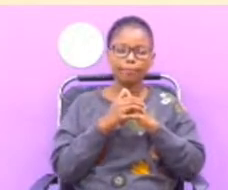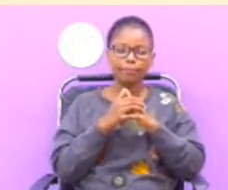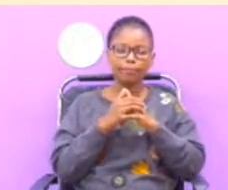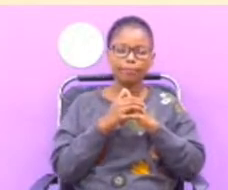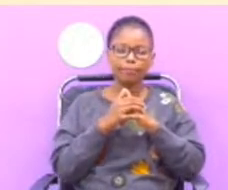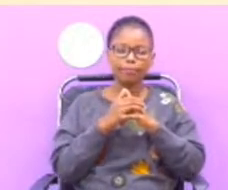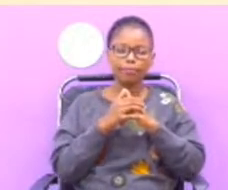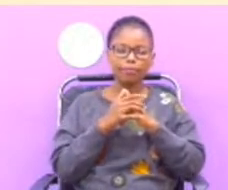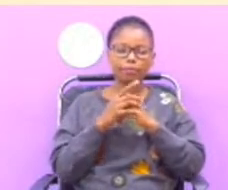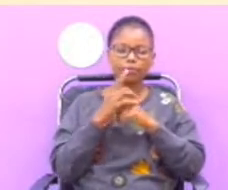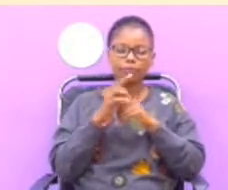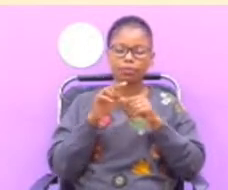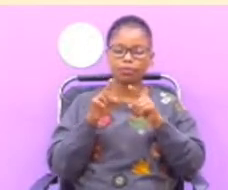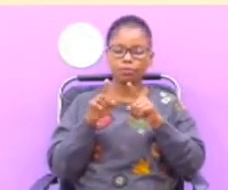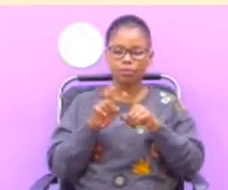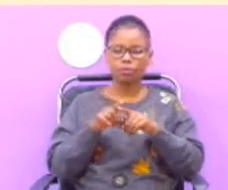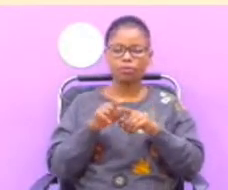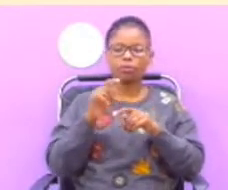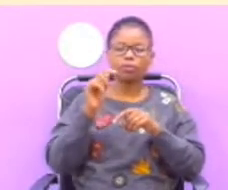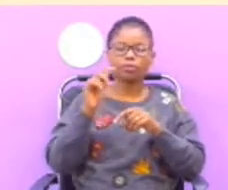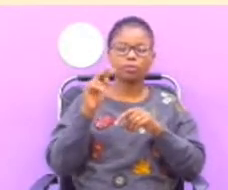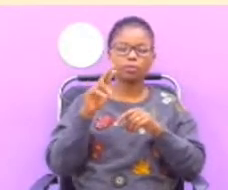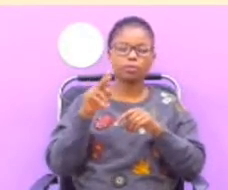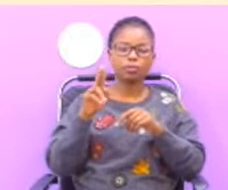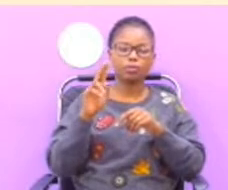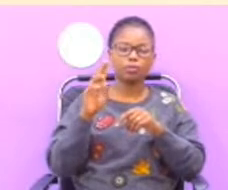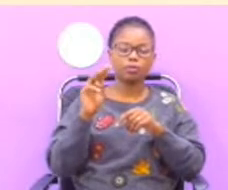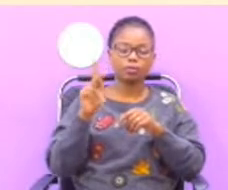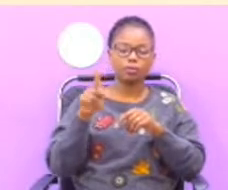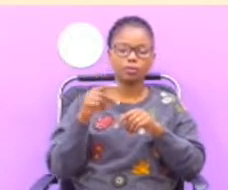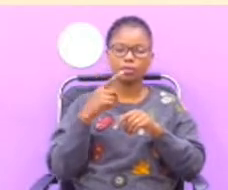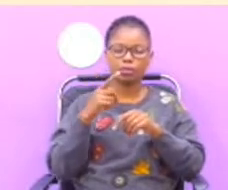Ogoro ni tahede ya Trump udomo jiru uwe Trump nuwahitia.